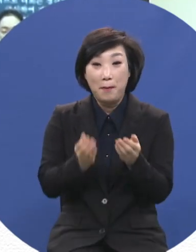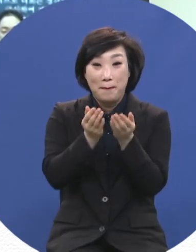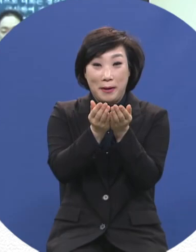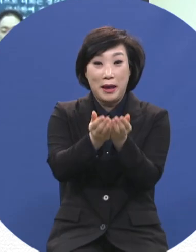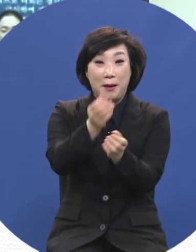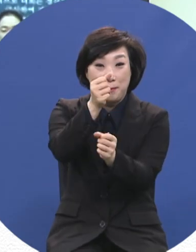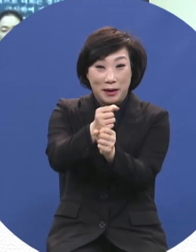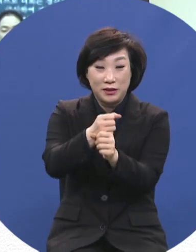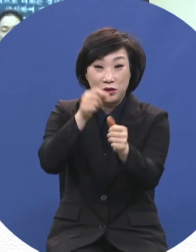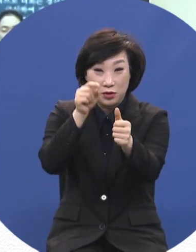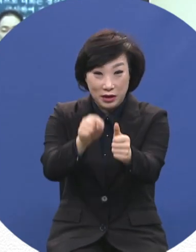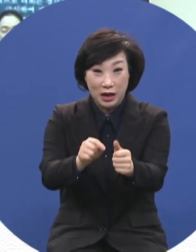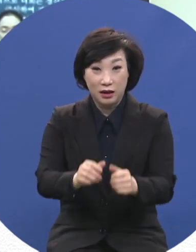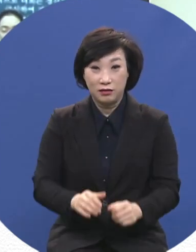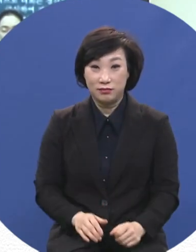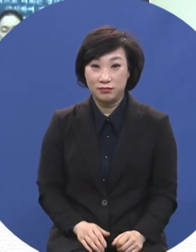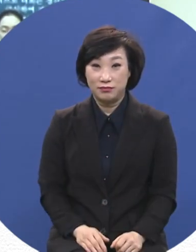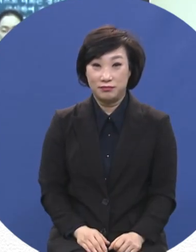방주를 지어라.